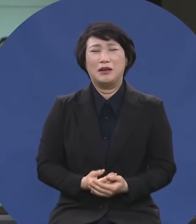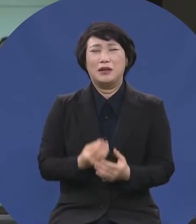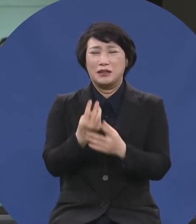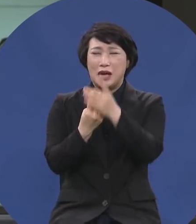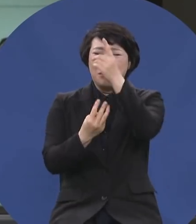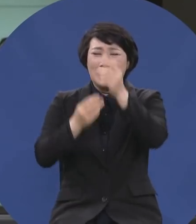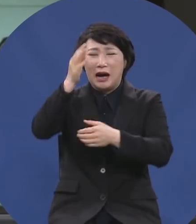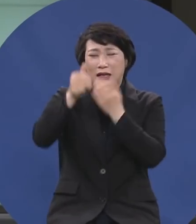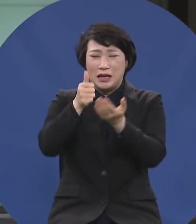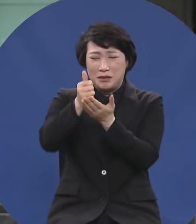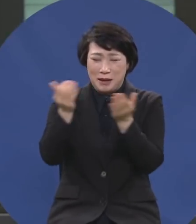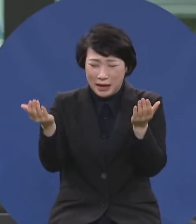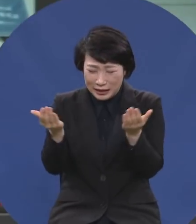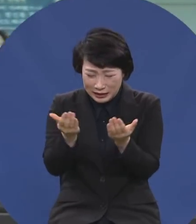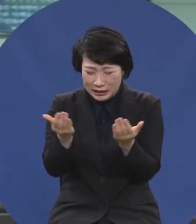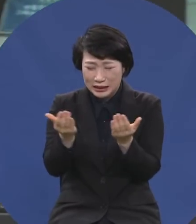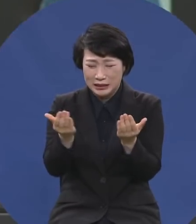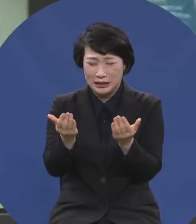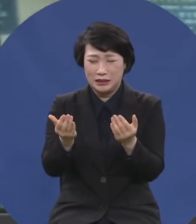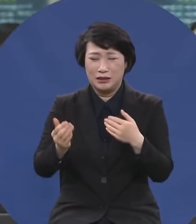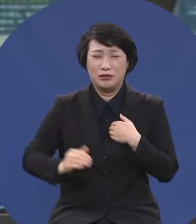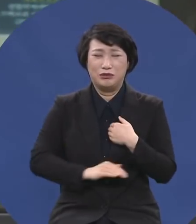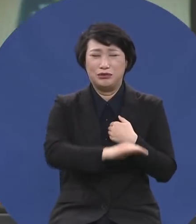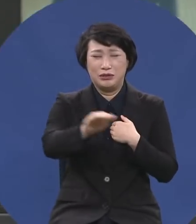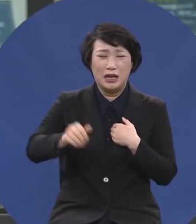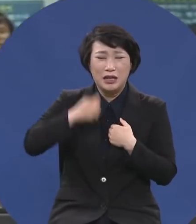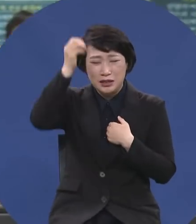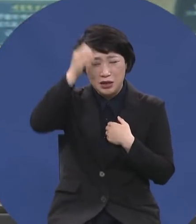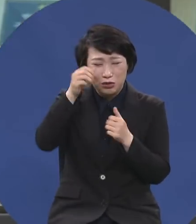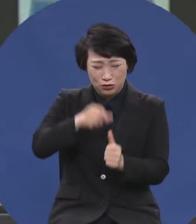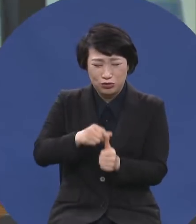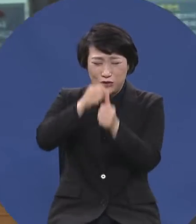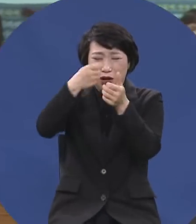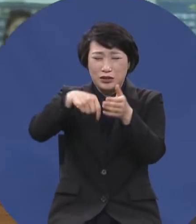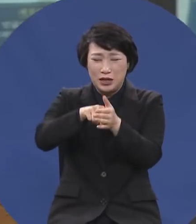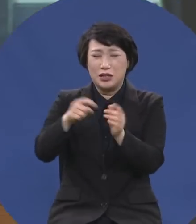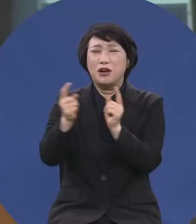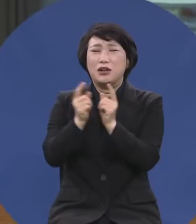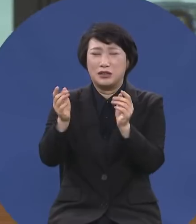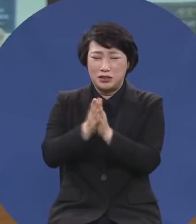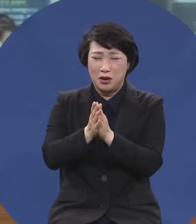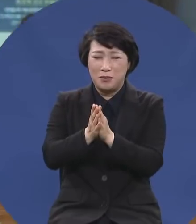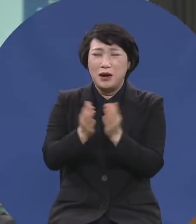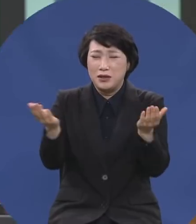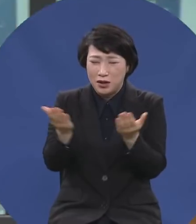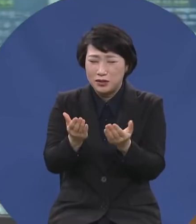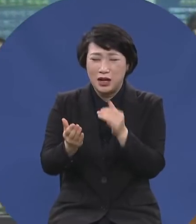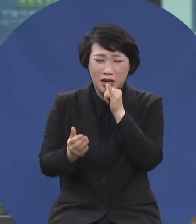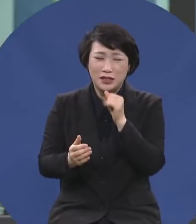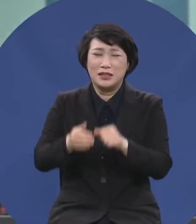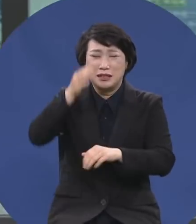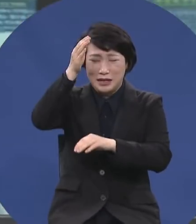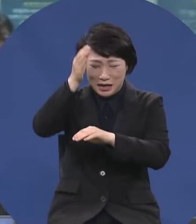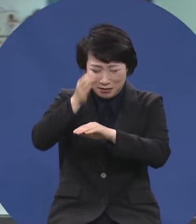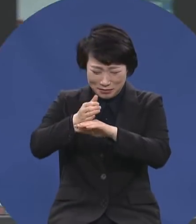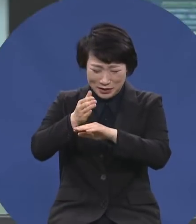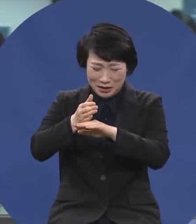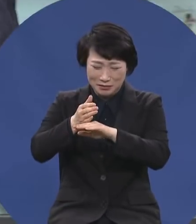삼위 하나님의 사역이 우리 영혼을 살리려고 집중적으로 역사하시니